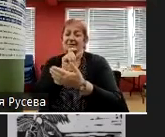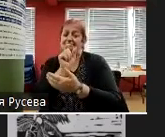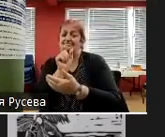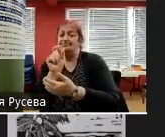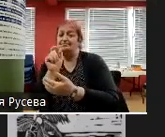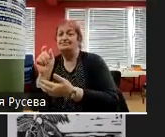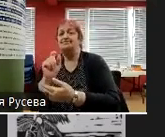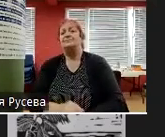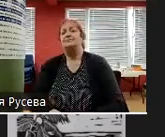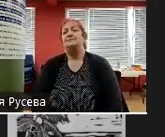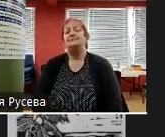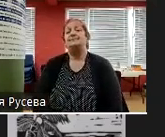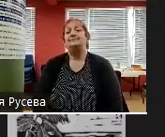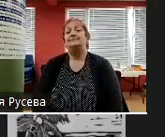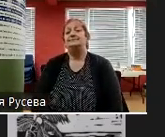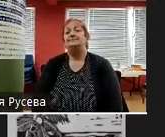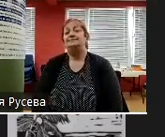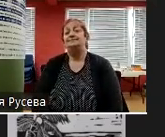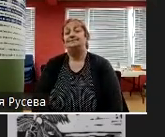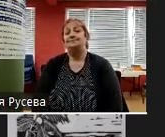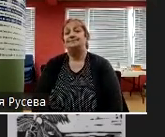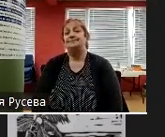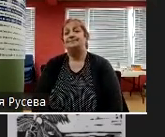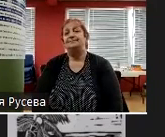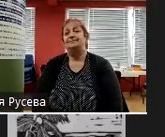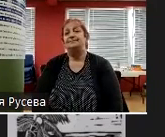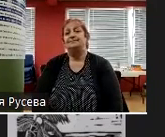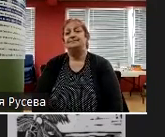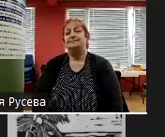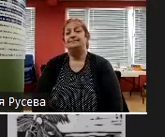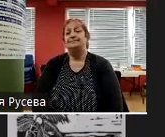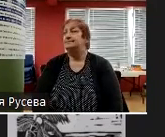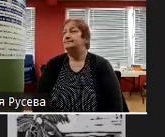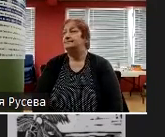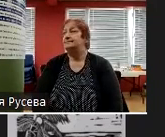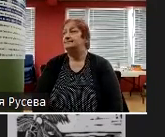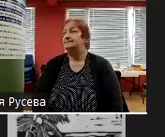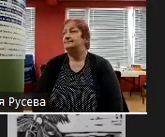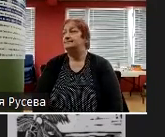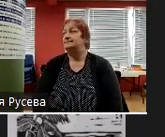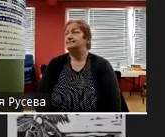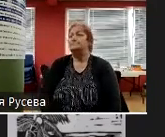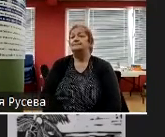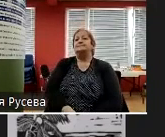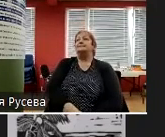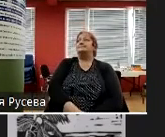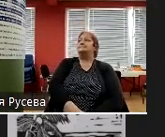Okay. Thank you. So the next slide is about alternative text.